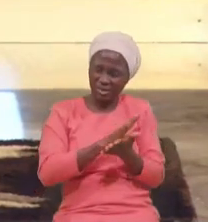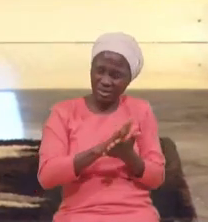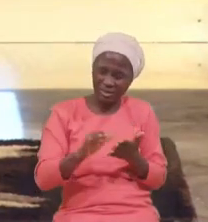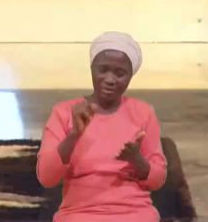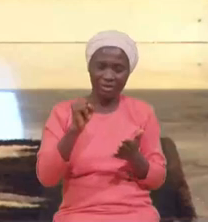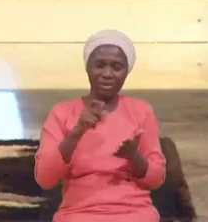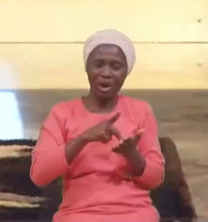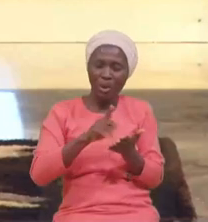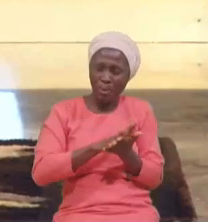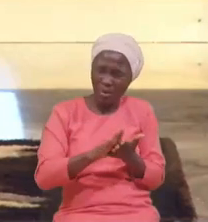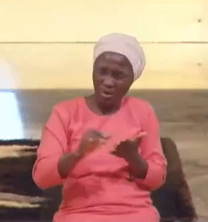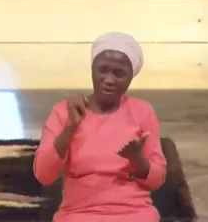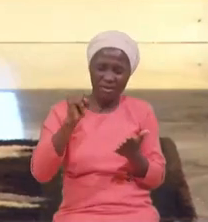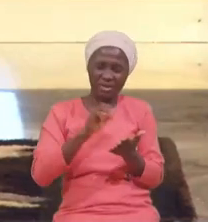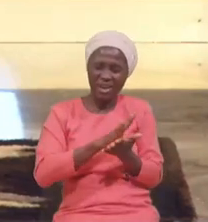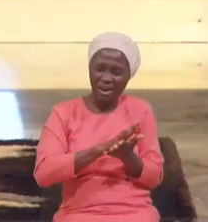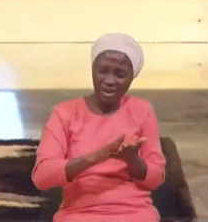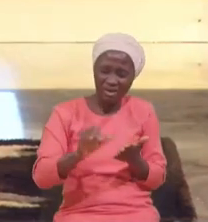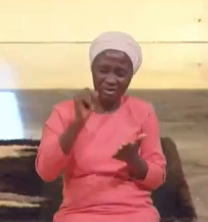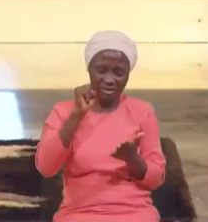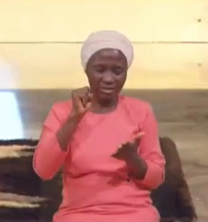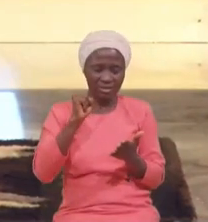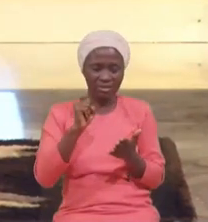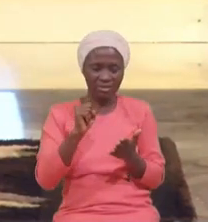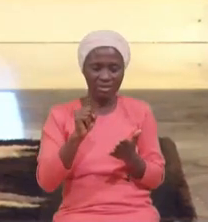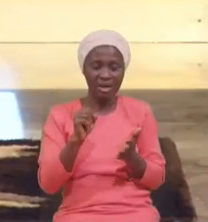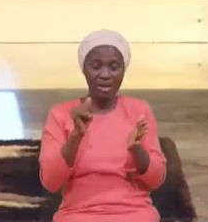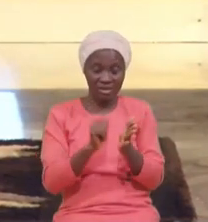les sanctifie. Il purifie. Il les lave.